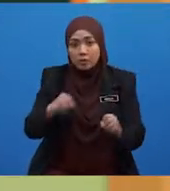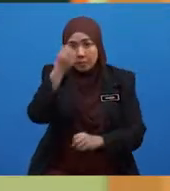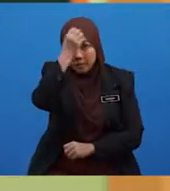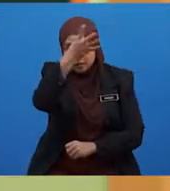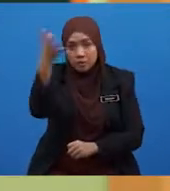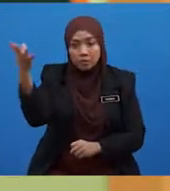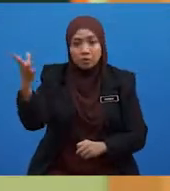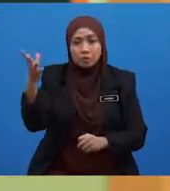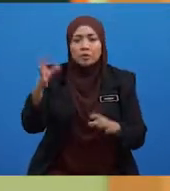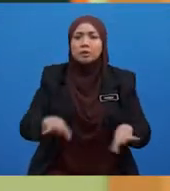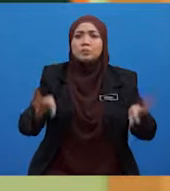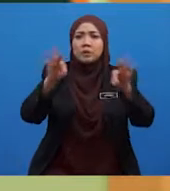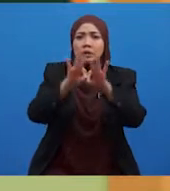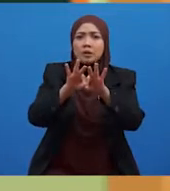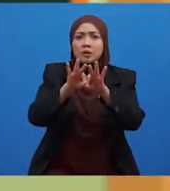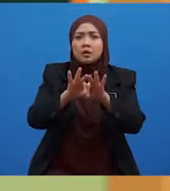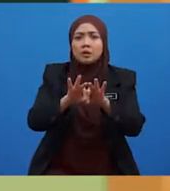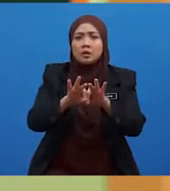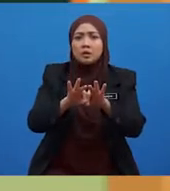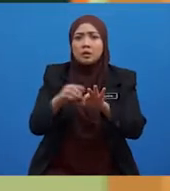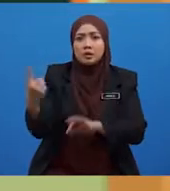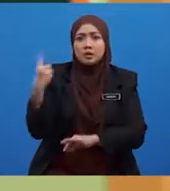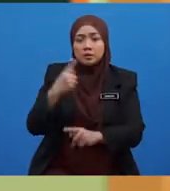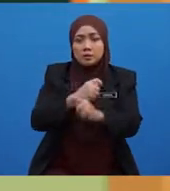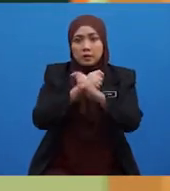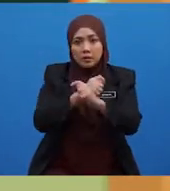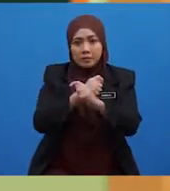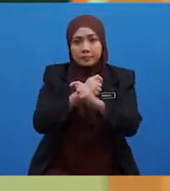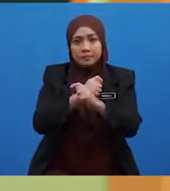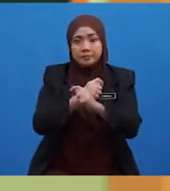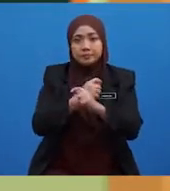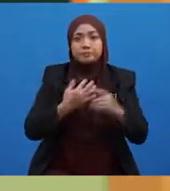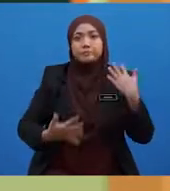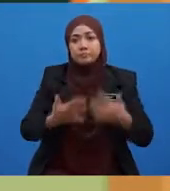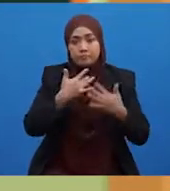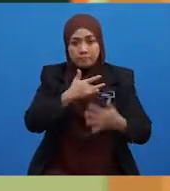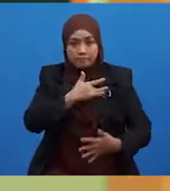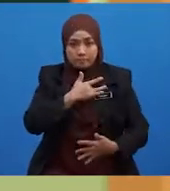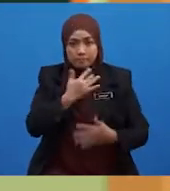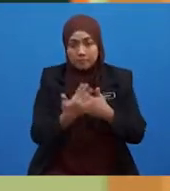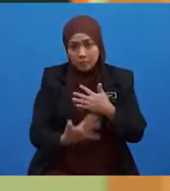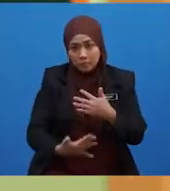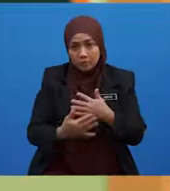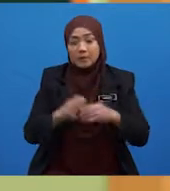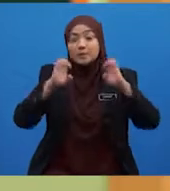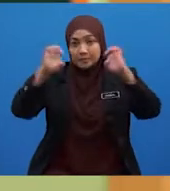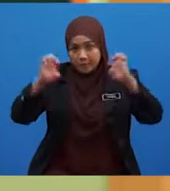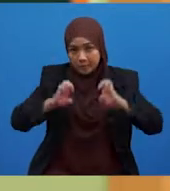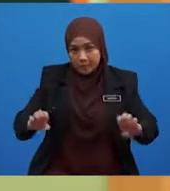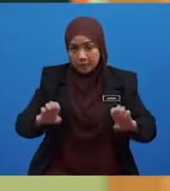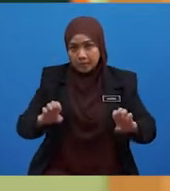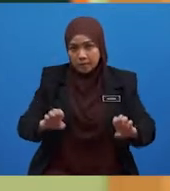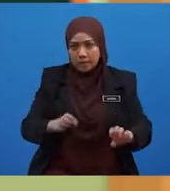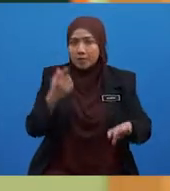kepentingan daya tahan kardiovaskular, menjelaskan konsep senaman daya tahan kardiovaskular,